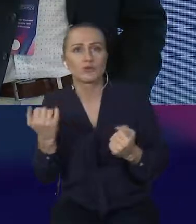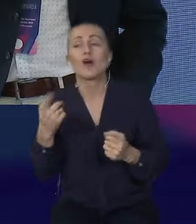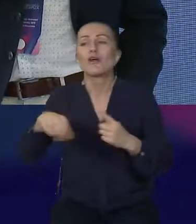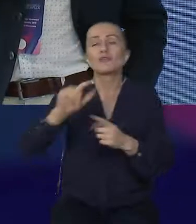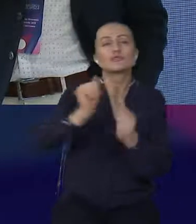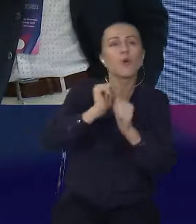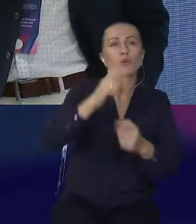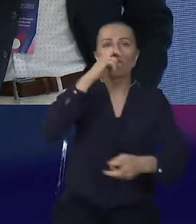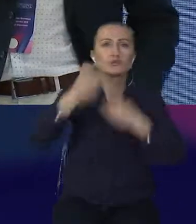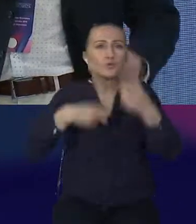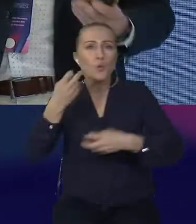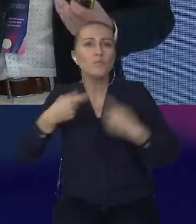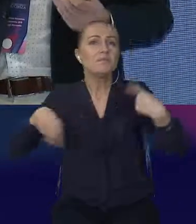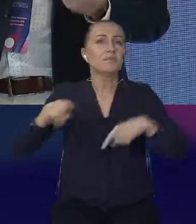szukają